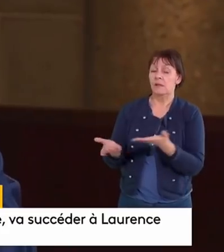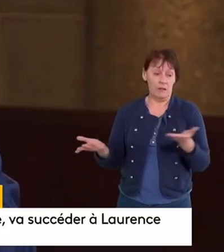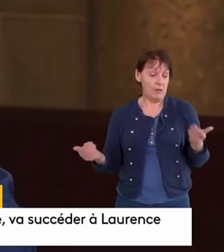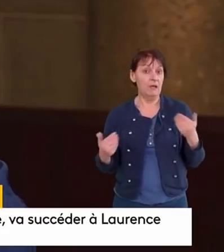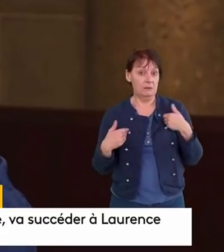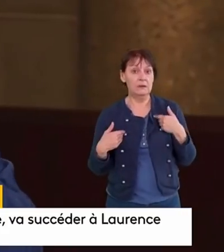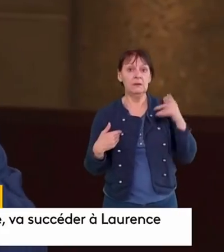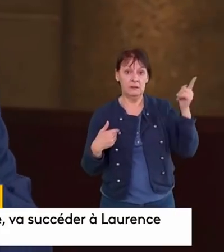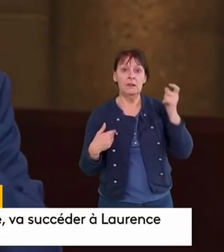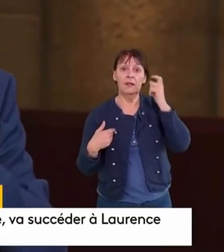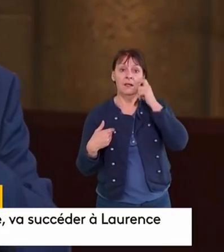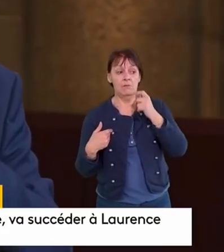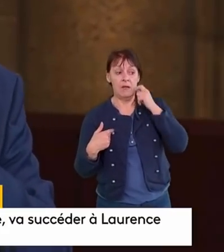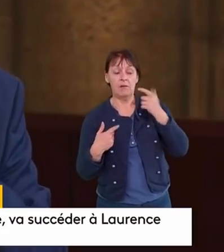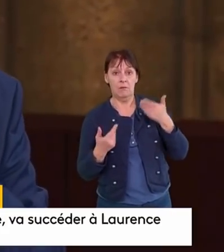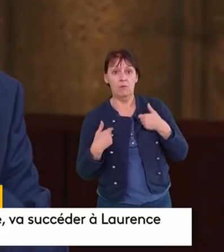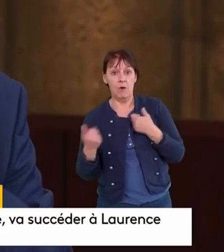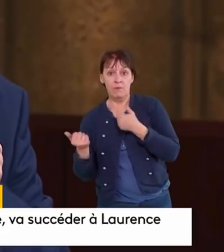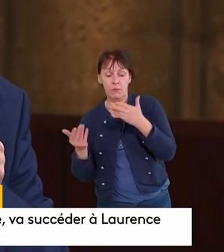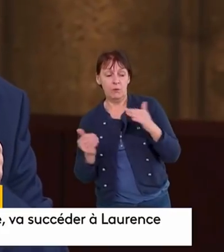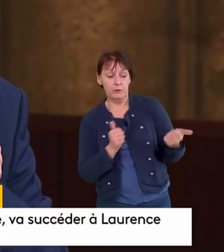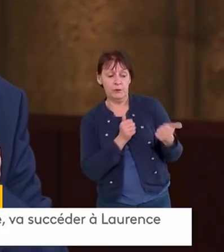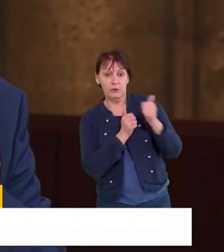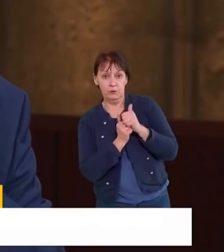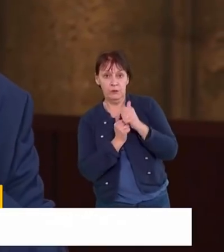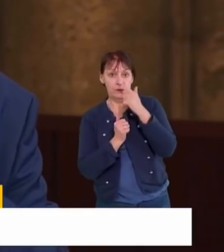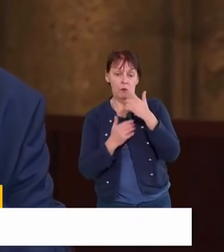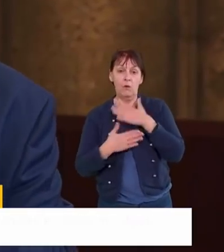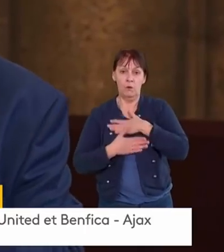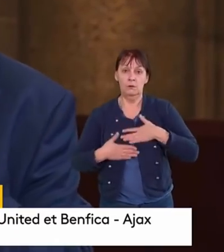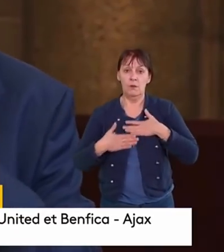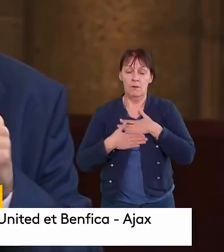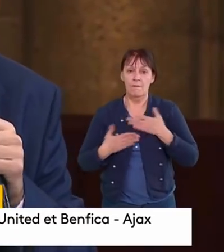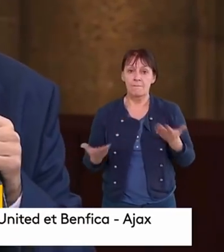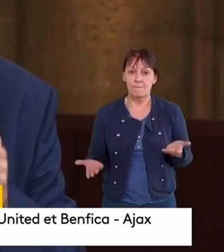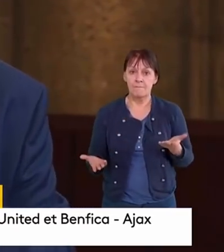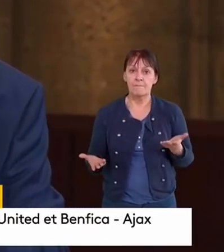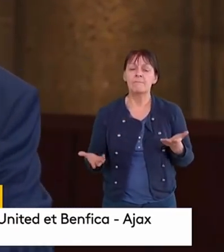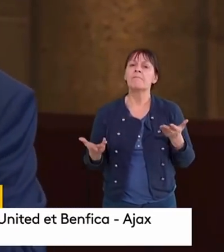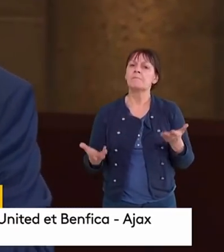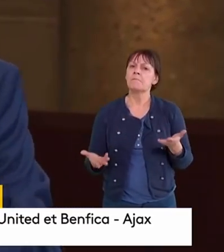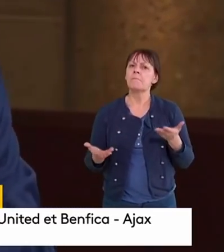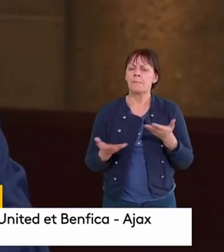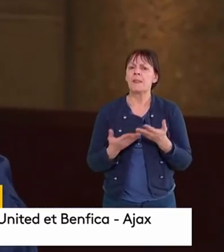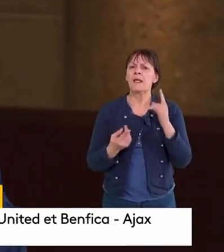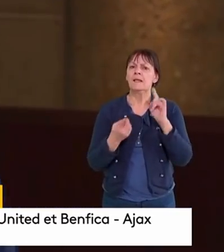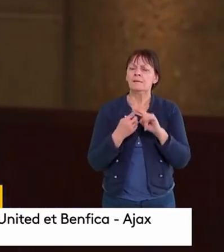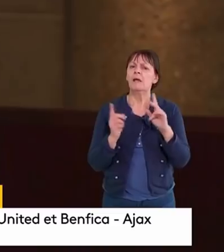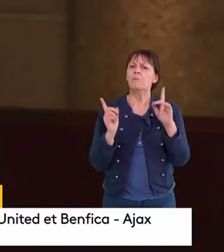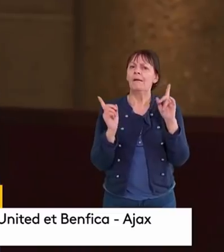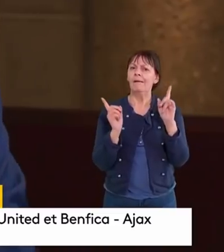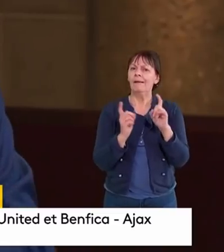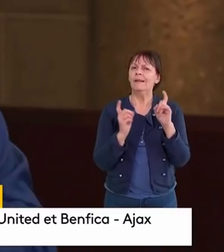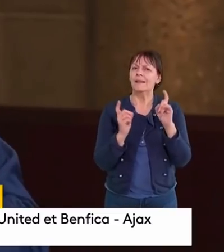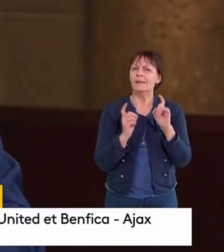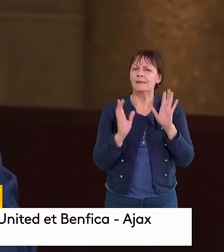très content qu'il rejoigne les propositions que je fais. Et dans un grand service public de l'électricité, c'est une petite